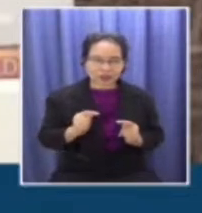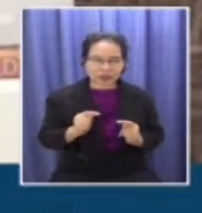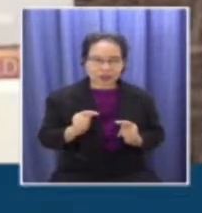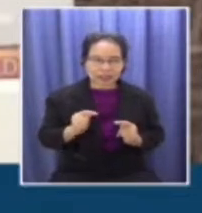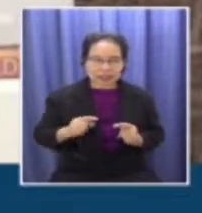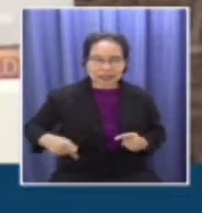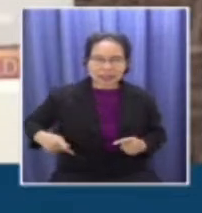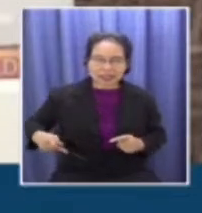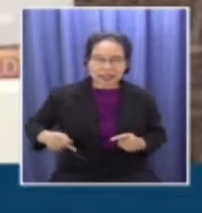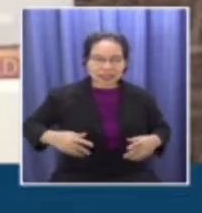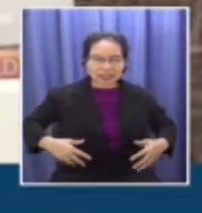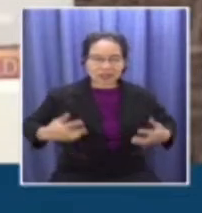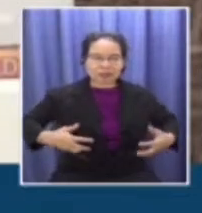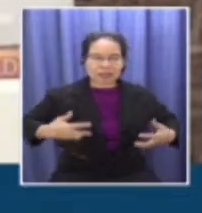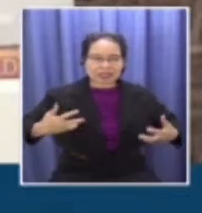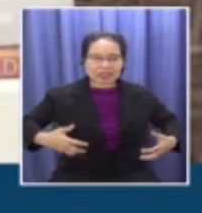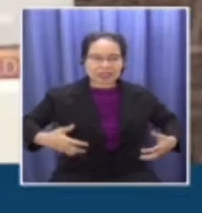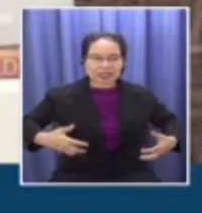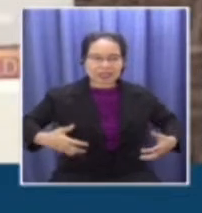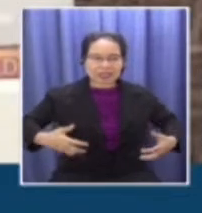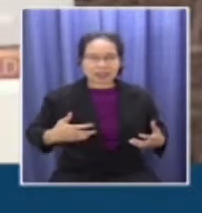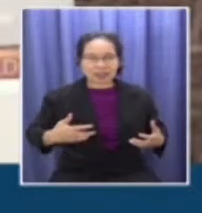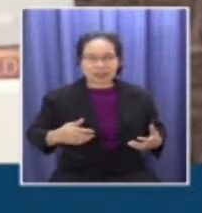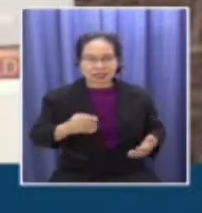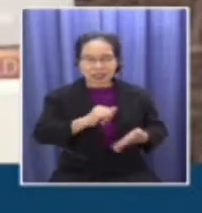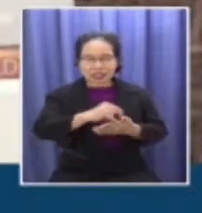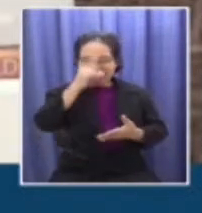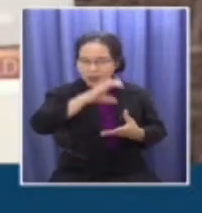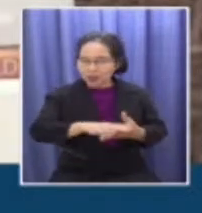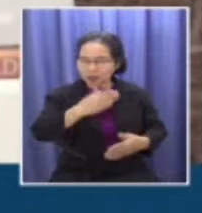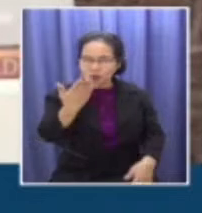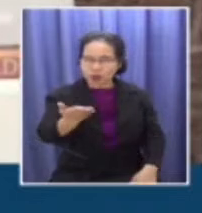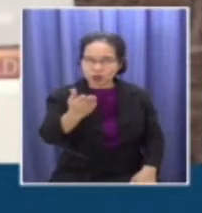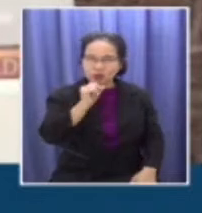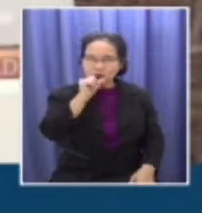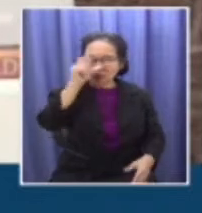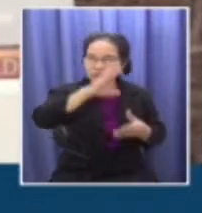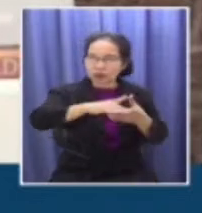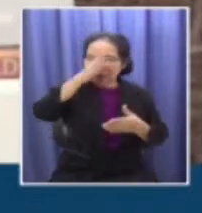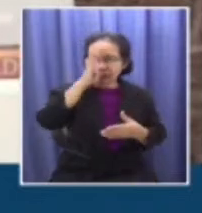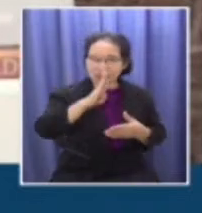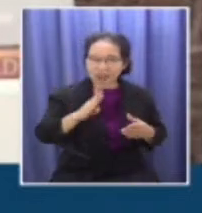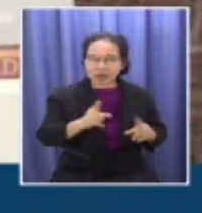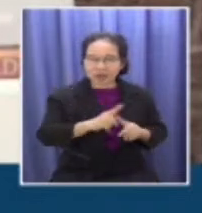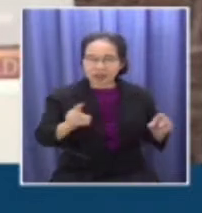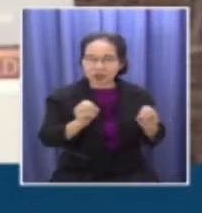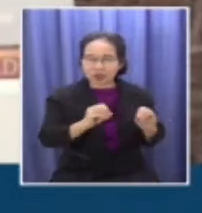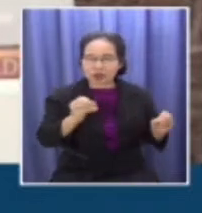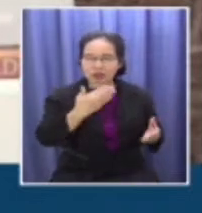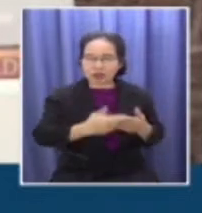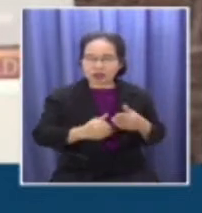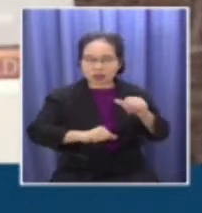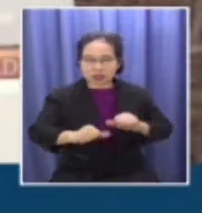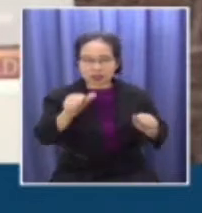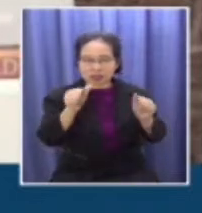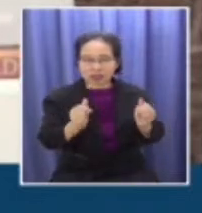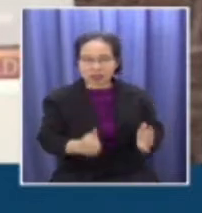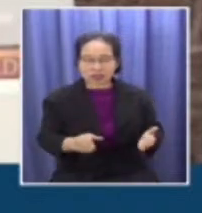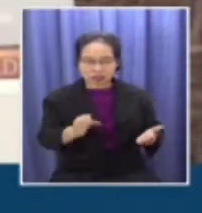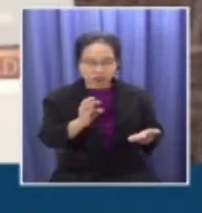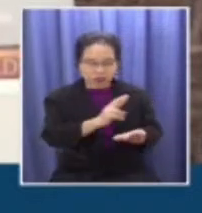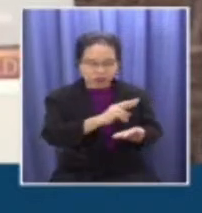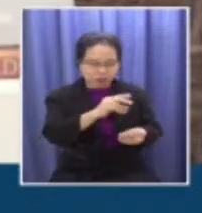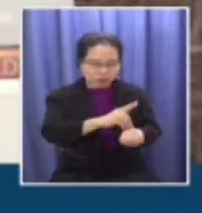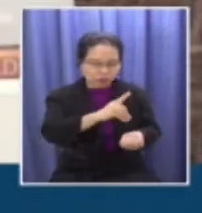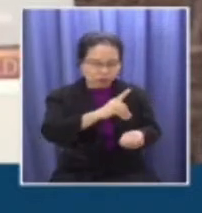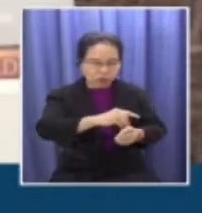wonya akoma yade a wo se yɛ ma wo nipa akoma wonkɔnkɔgye nkantia deɛ saka me do kutani a wa obegye di sɛ nipa